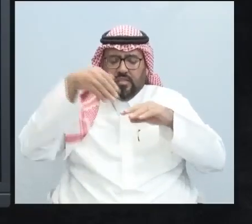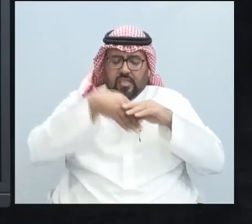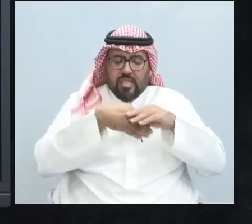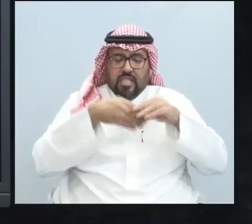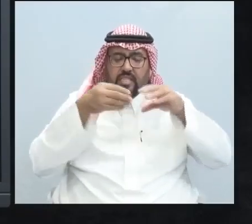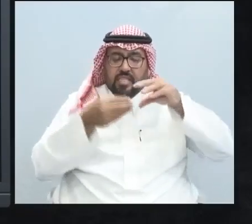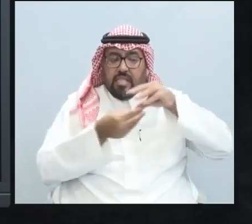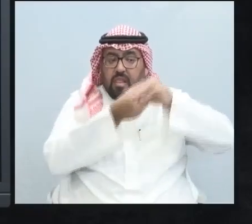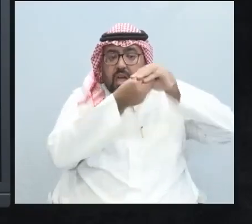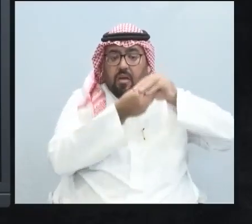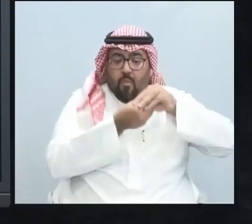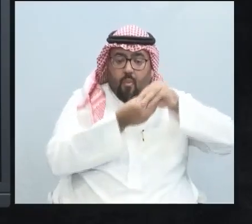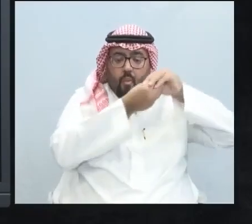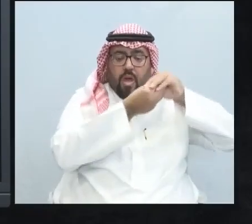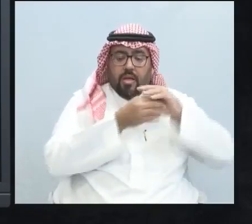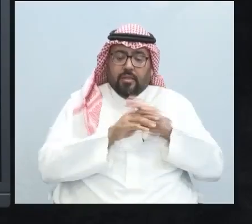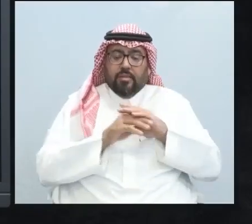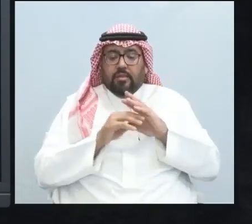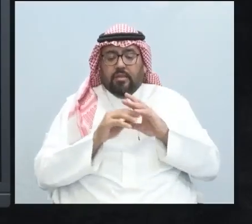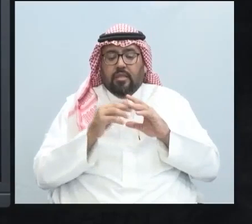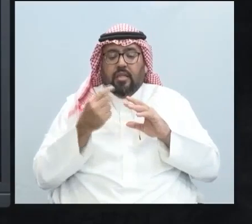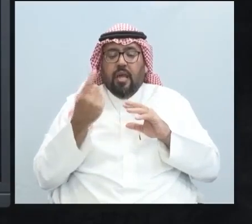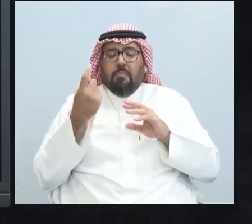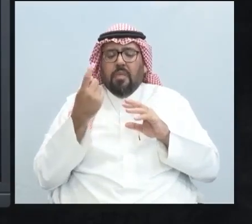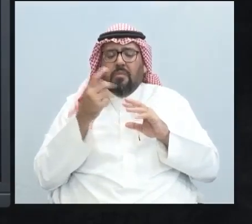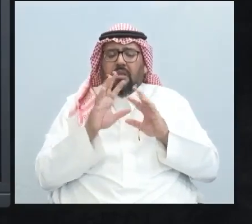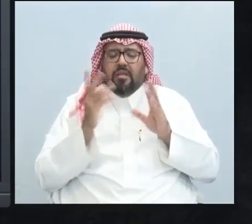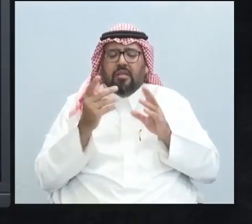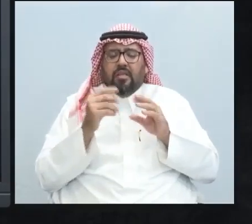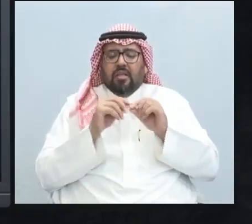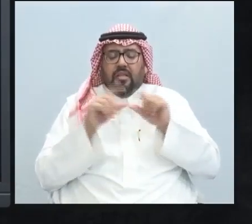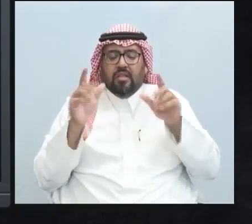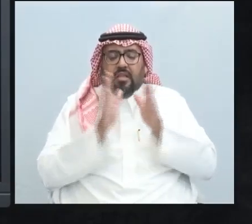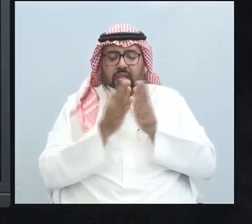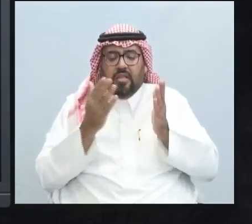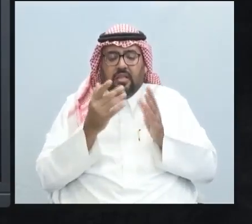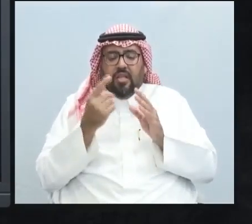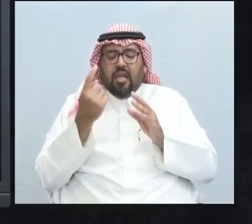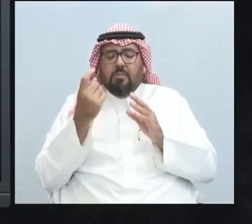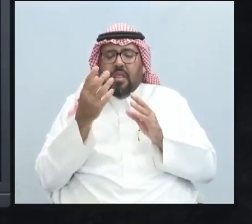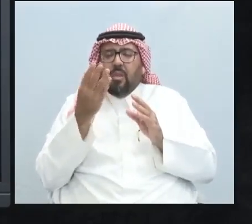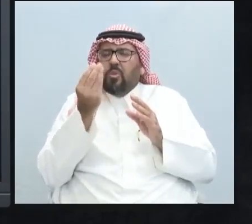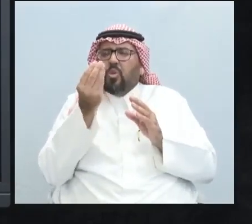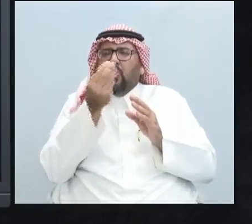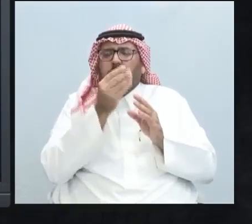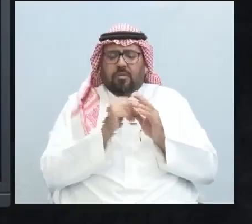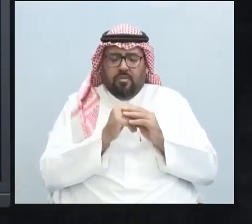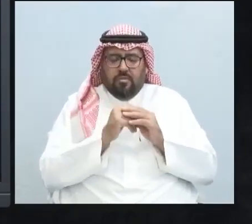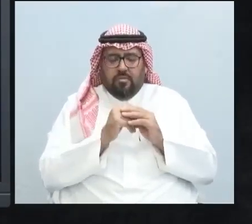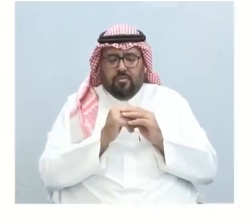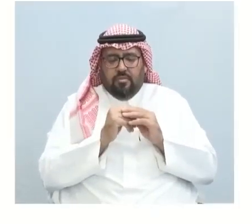هذه المنطقه فمن بين كل ال 300 مليون هذه كرقم اظهر لنا الكتاب يصل المئات فقط من هذه